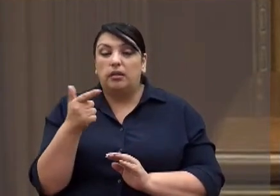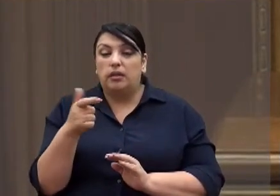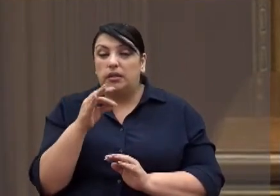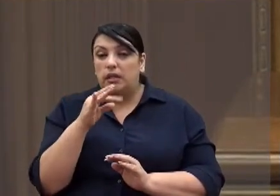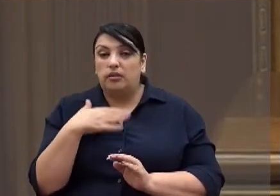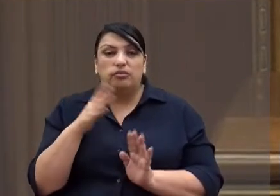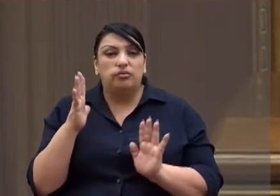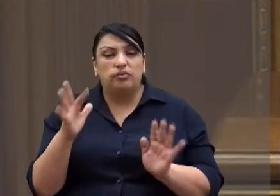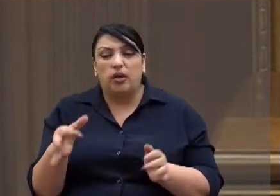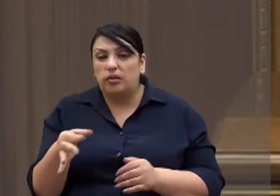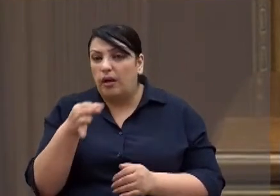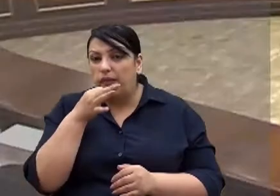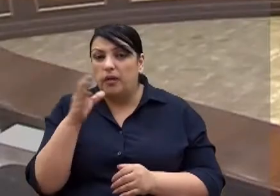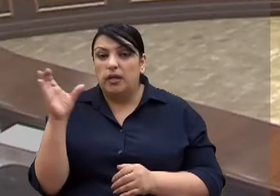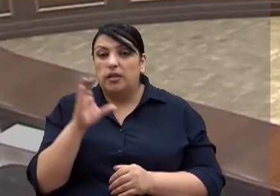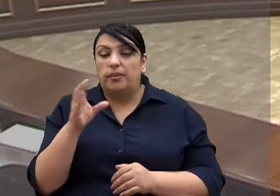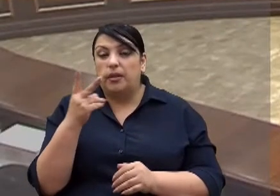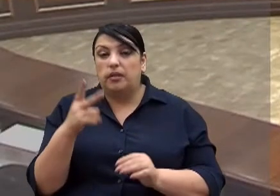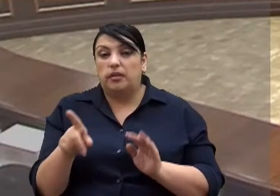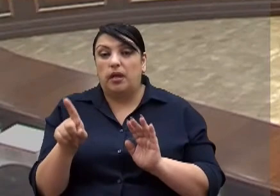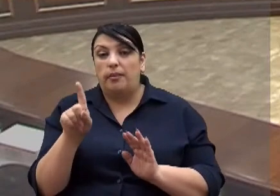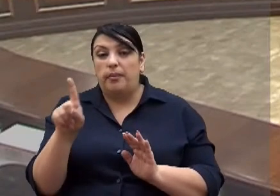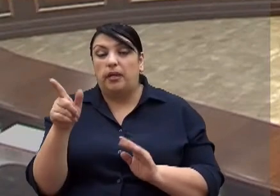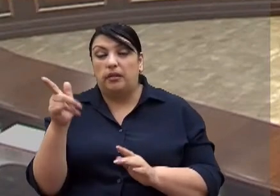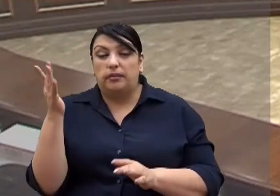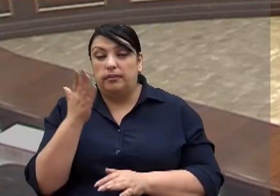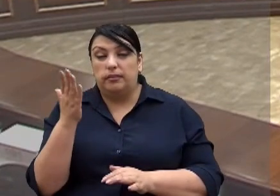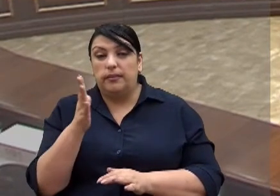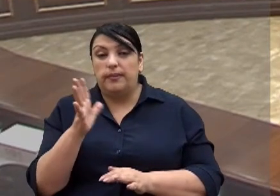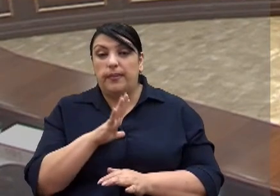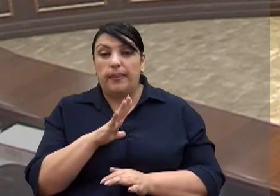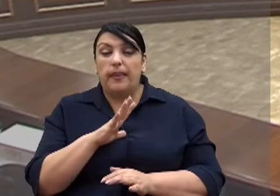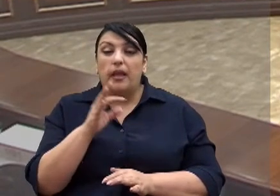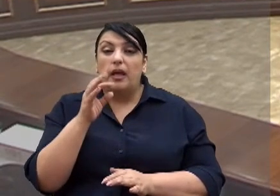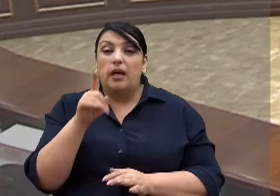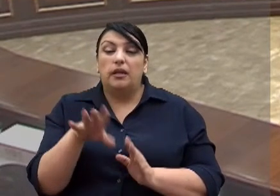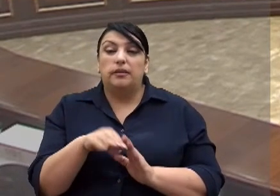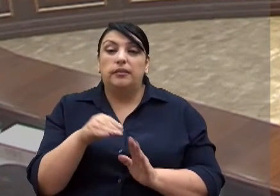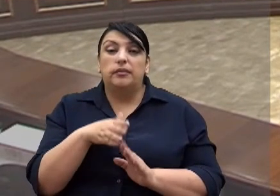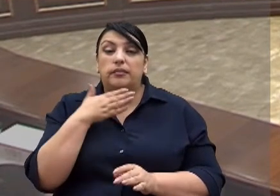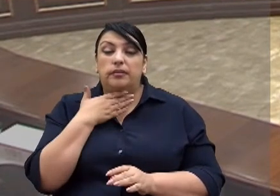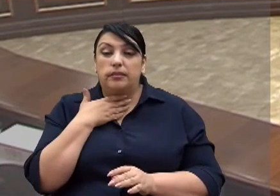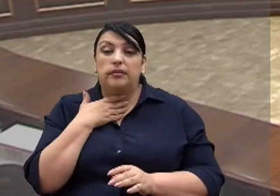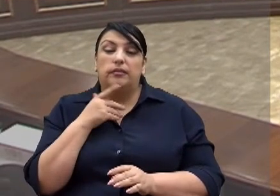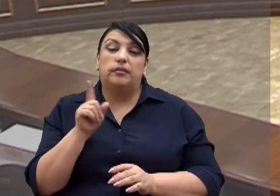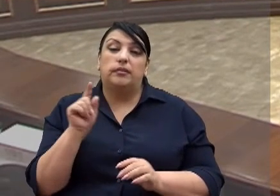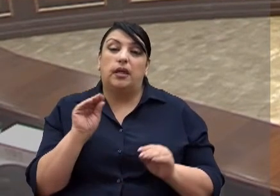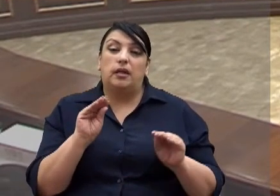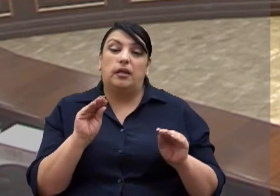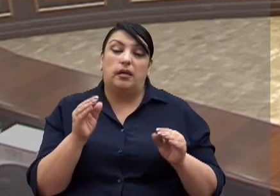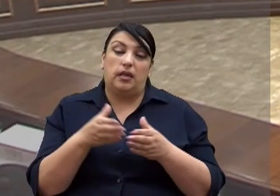եկավ սեպտեմբերի 21-ին այդ հանրաքվեն կազմակերպելու ձեր միտքը, կարծում եմ,